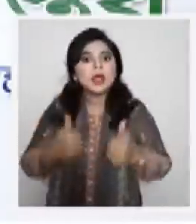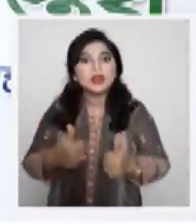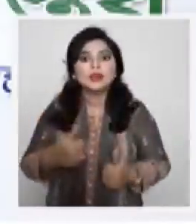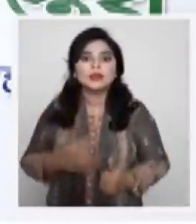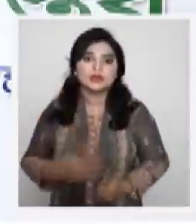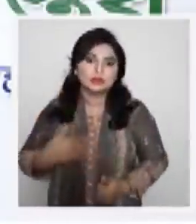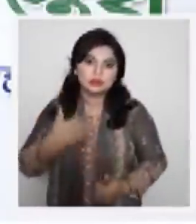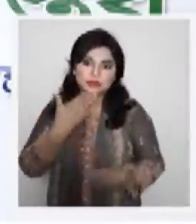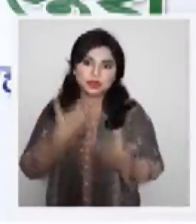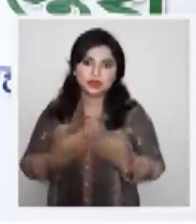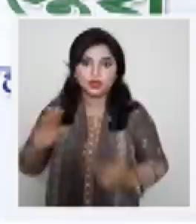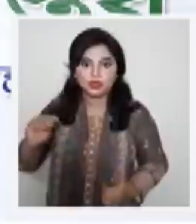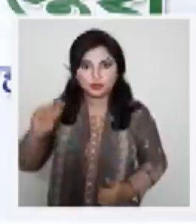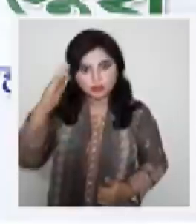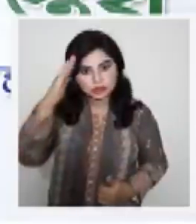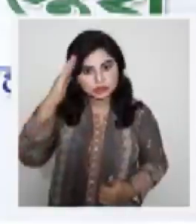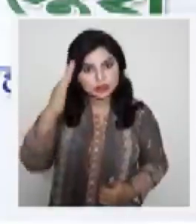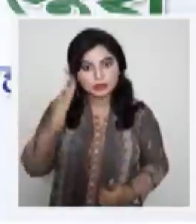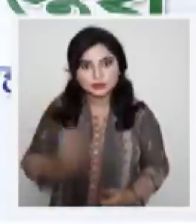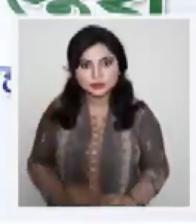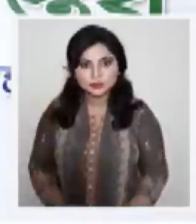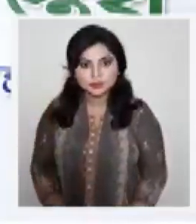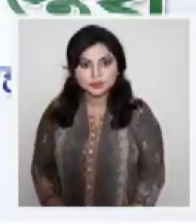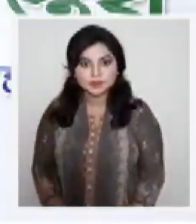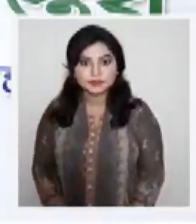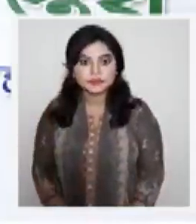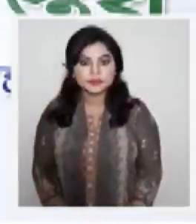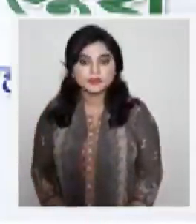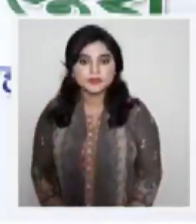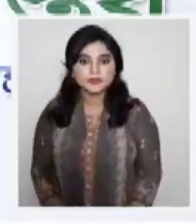করোনা ভাইরাসকে প্রতিরোধ করুন, ভালো থাকুন, সুস্থ থাকুন। সবাইকে অনেক অনেক ধন্যবাদ।